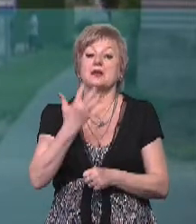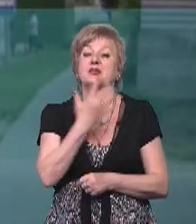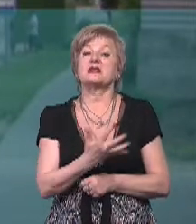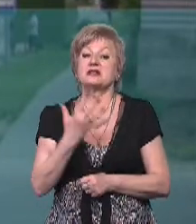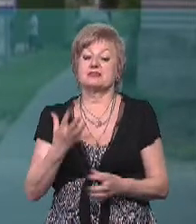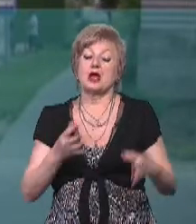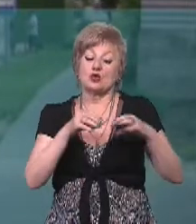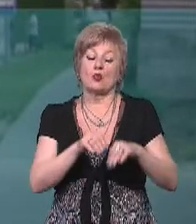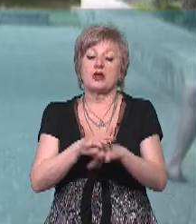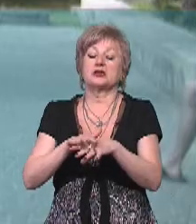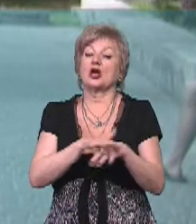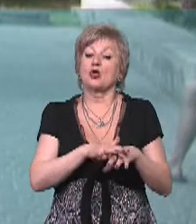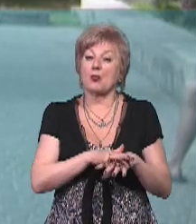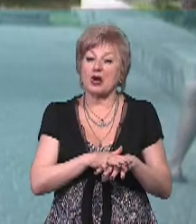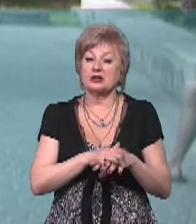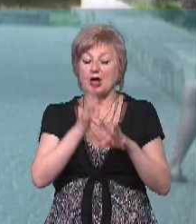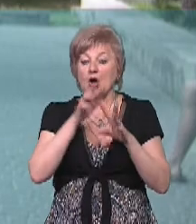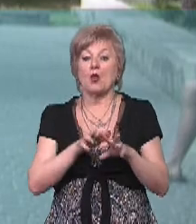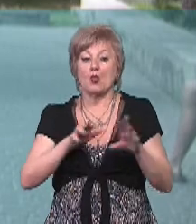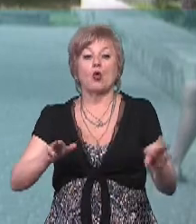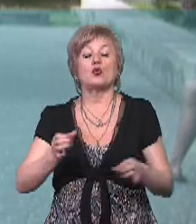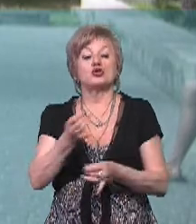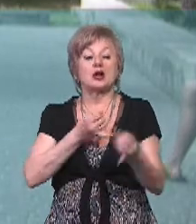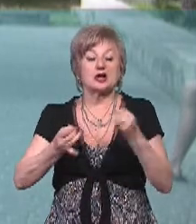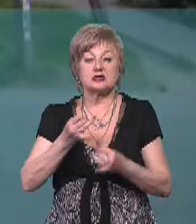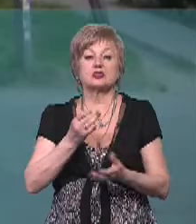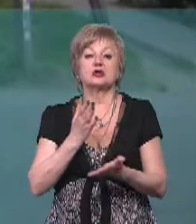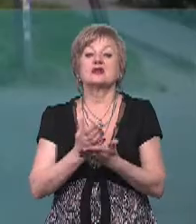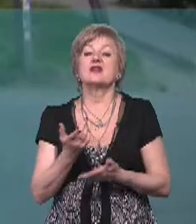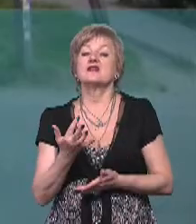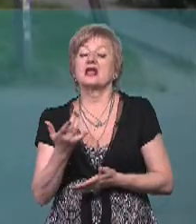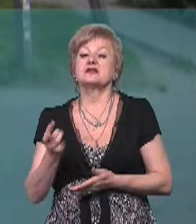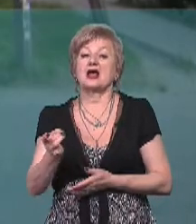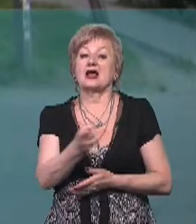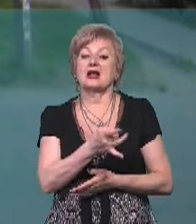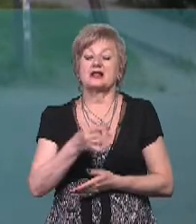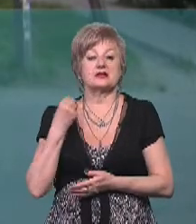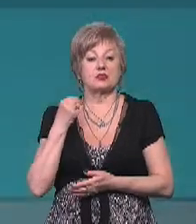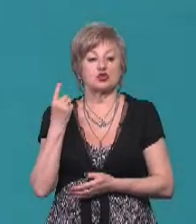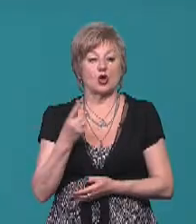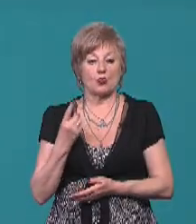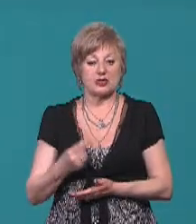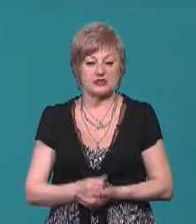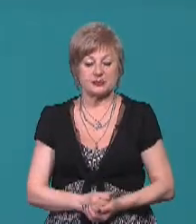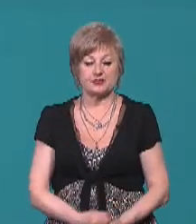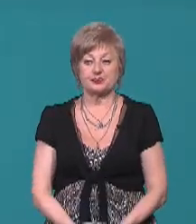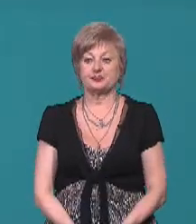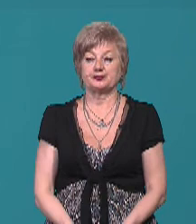об'єднаних територіальних громад. Аналогічні перемовини відбуваються одразу в декількох районах Запорізької області.